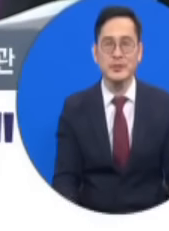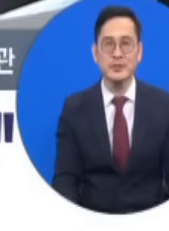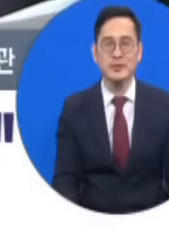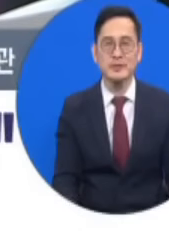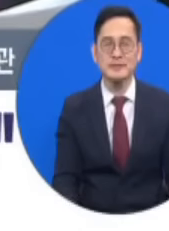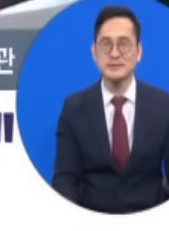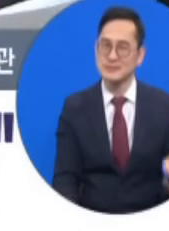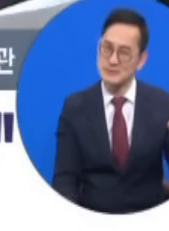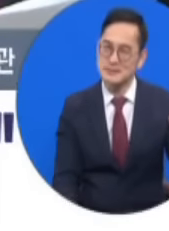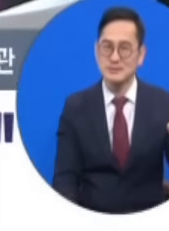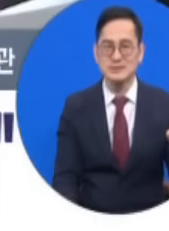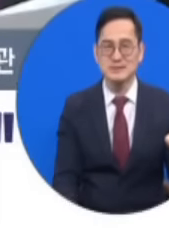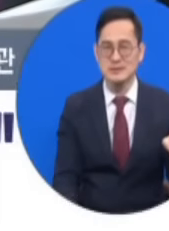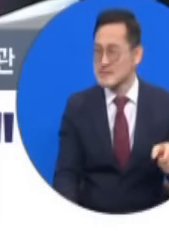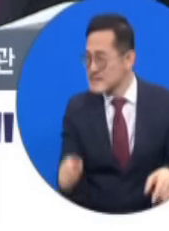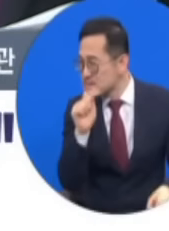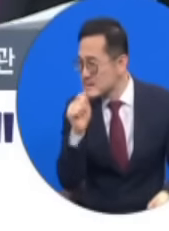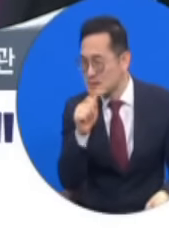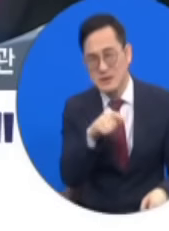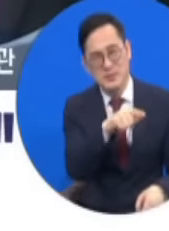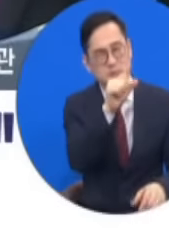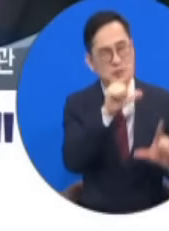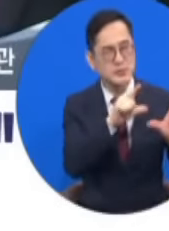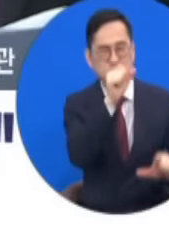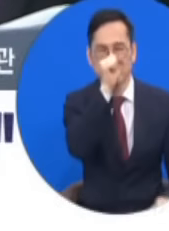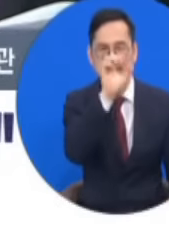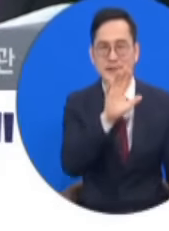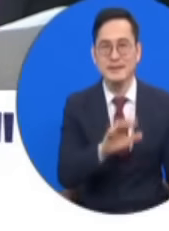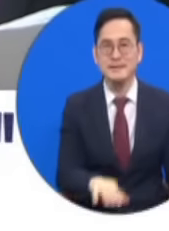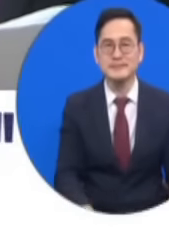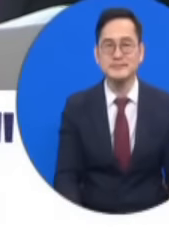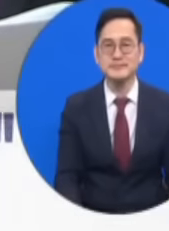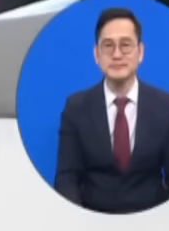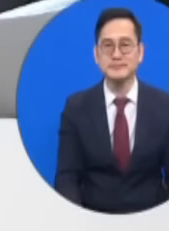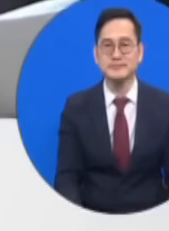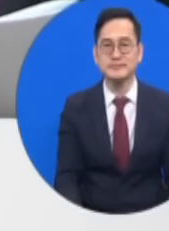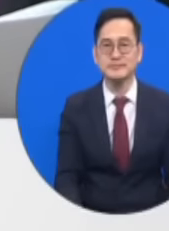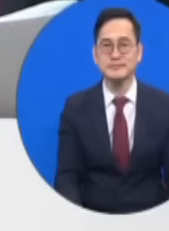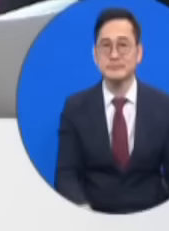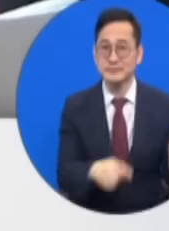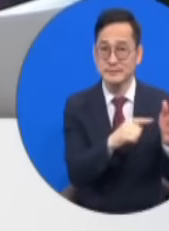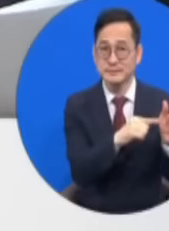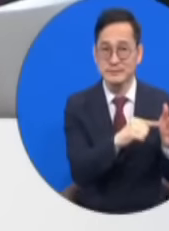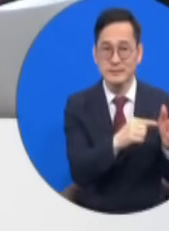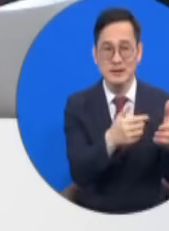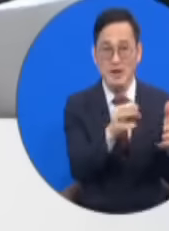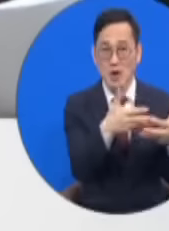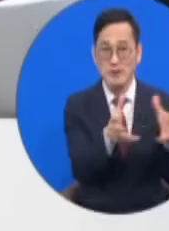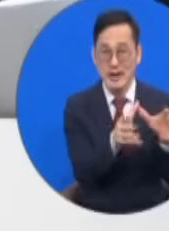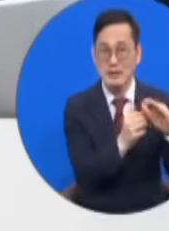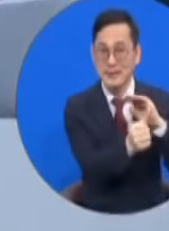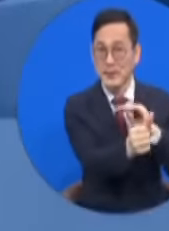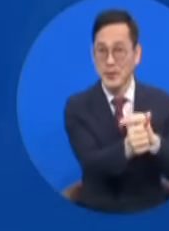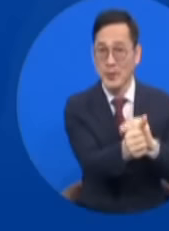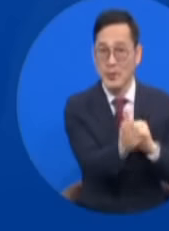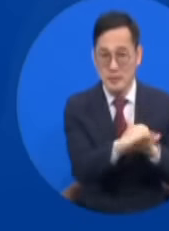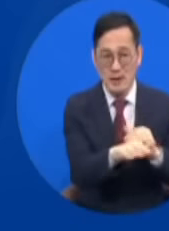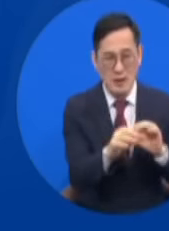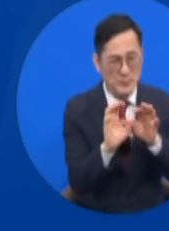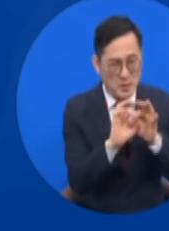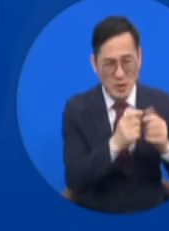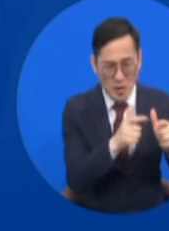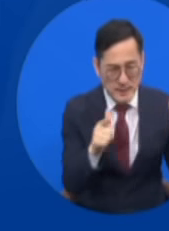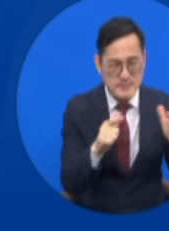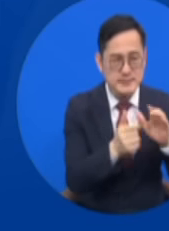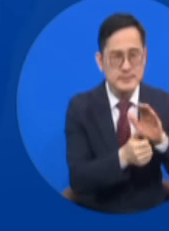게 모르겠습니다. 저는 계속 이제 드는 생각이 한동훈 비대위원장이 집권 여당의 대표인데 사실 할 수 있는 이야기 메시지들이 굉장히